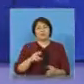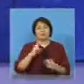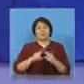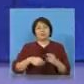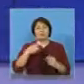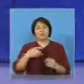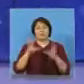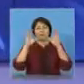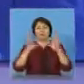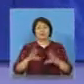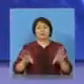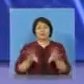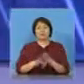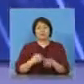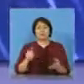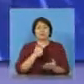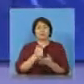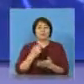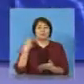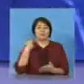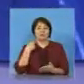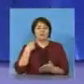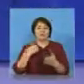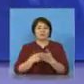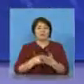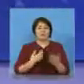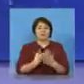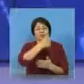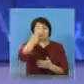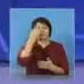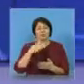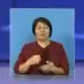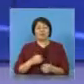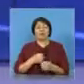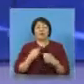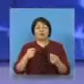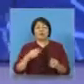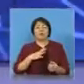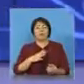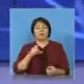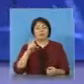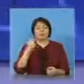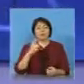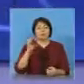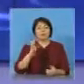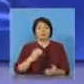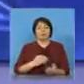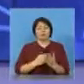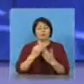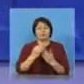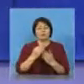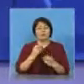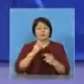хабарлайды. Заңнамаға сәйкес негізгі қарызды жаңа жылға дейін өтеген жағдайда 2020 жылдың 1 сәуіріне есептелген өсімпұл